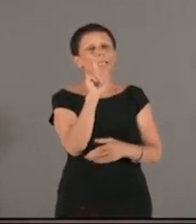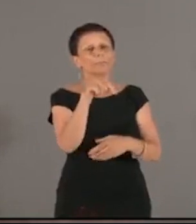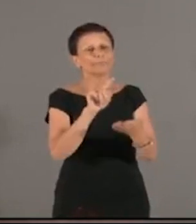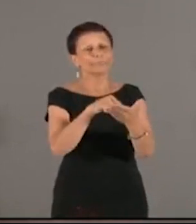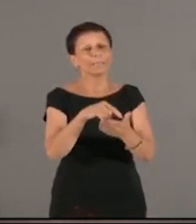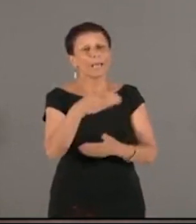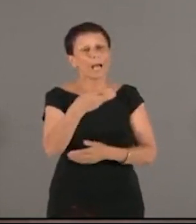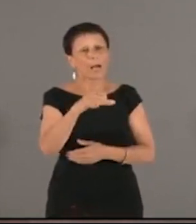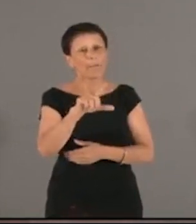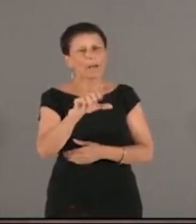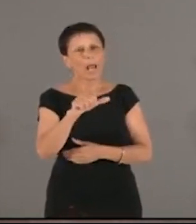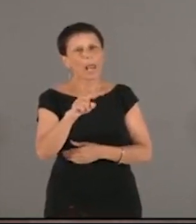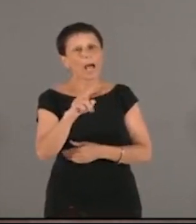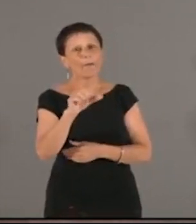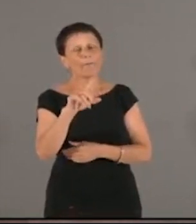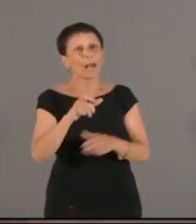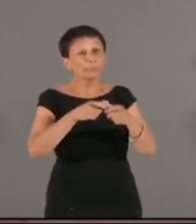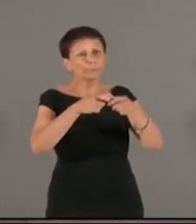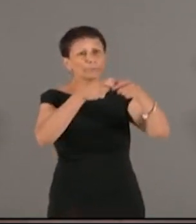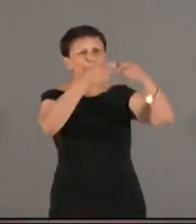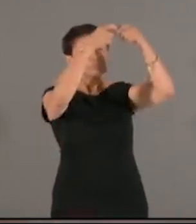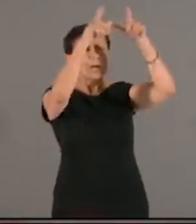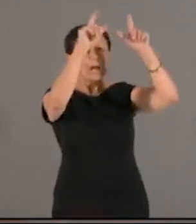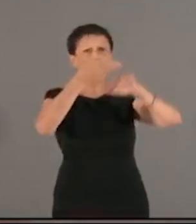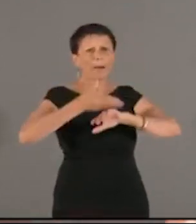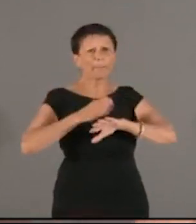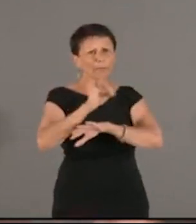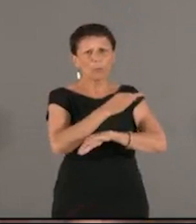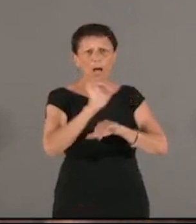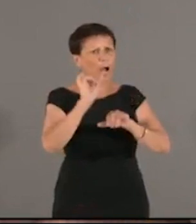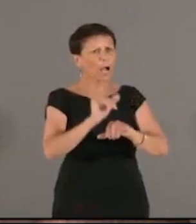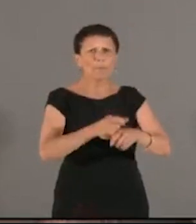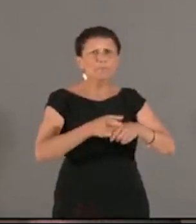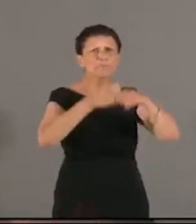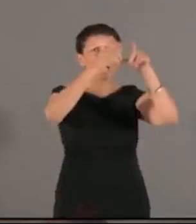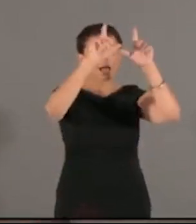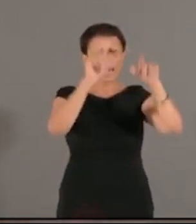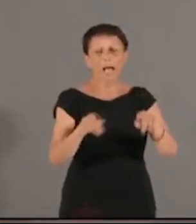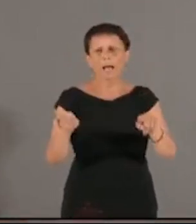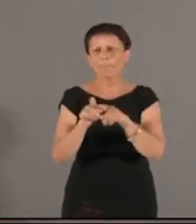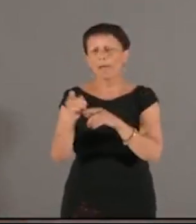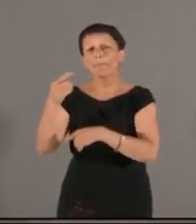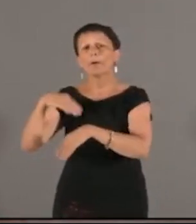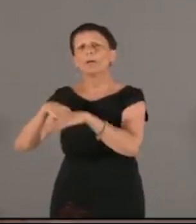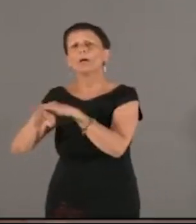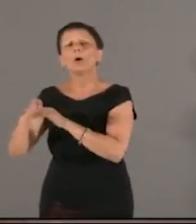plans, mais qui a quand même vu le jour. Nous avons vu d'autres projets, comme celui de la Busserine, nous être imposés.